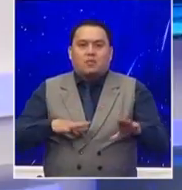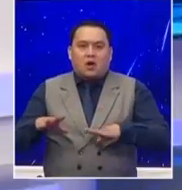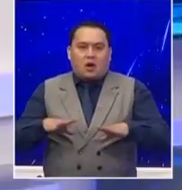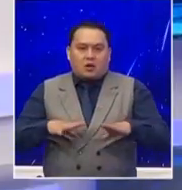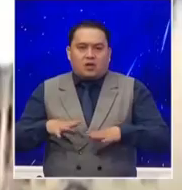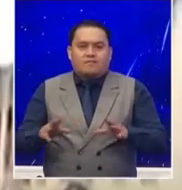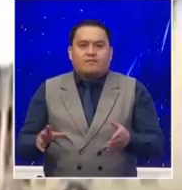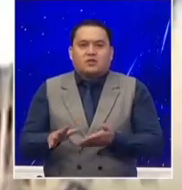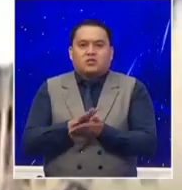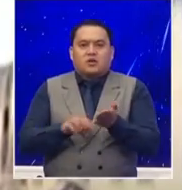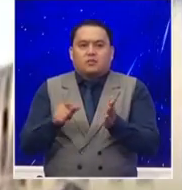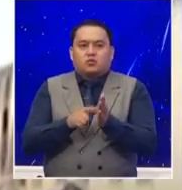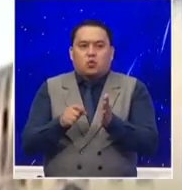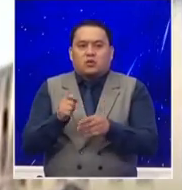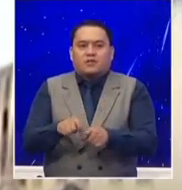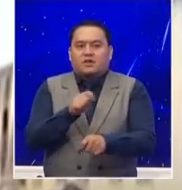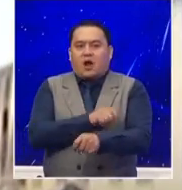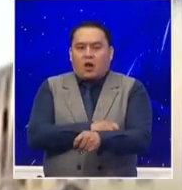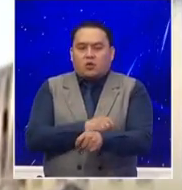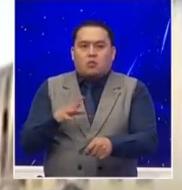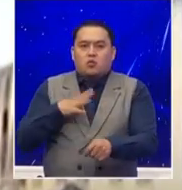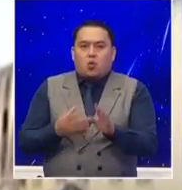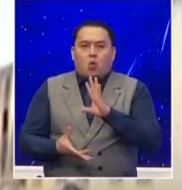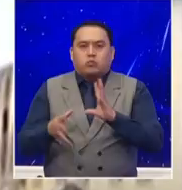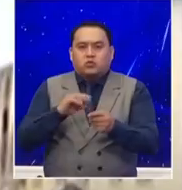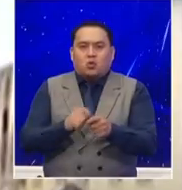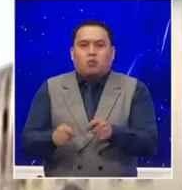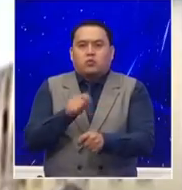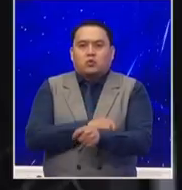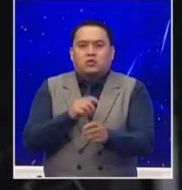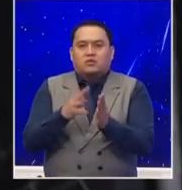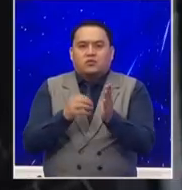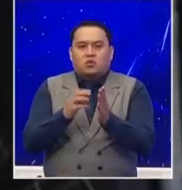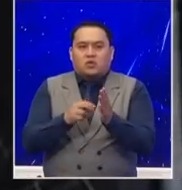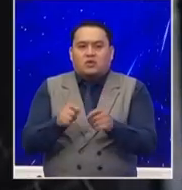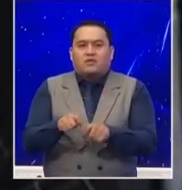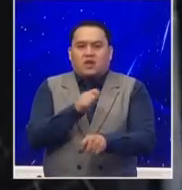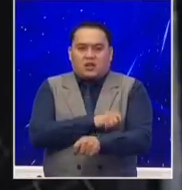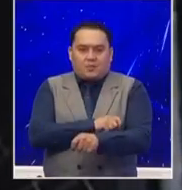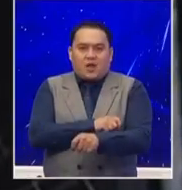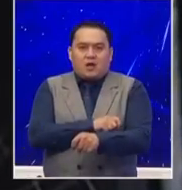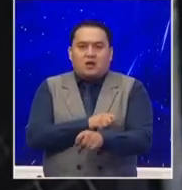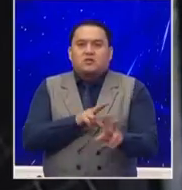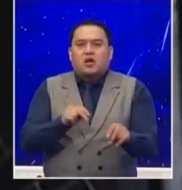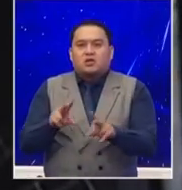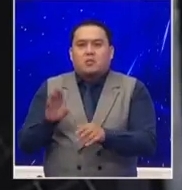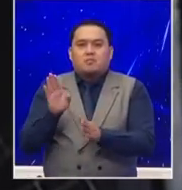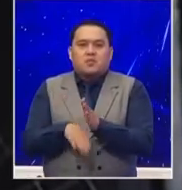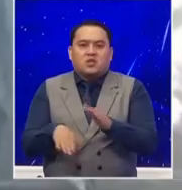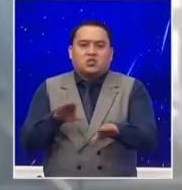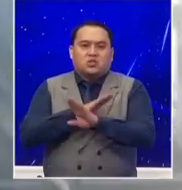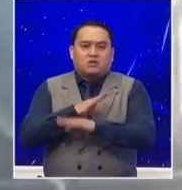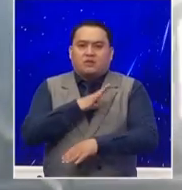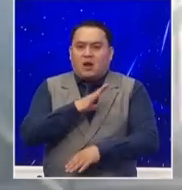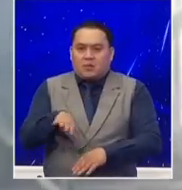«Алан» выгорело 700 квадратных метров, при том, что общая площадь здания составляет 900 квадратов. К счастью, обошлось без человеческих жертв.